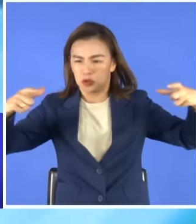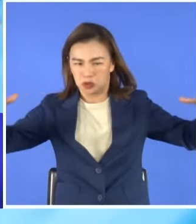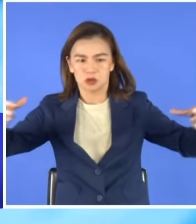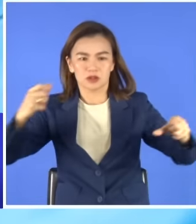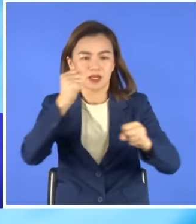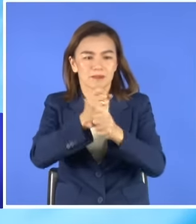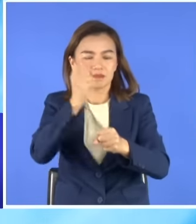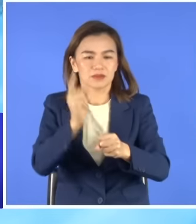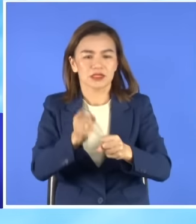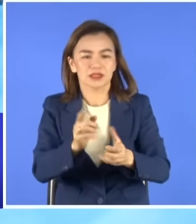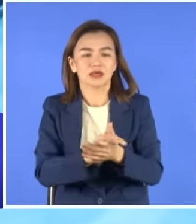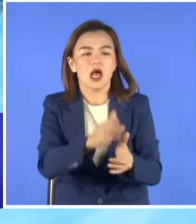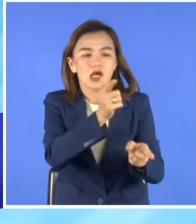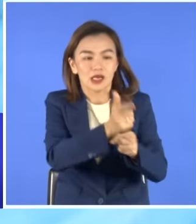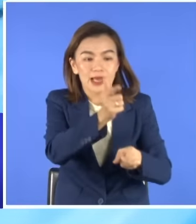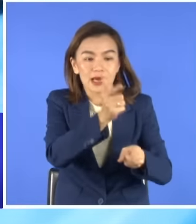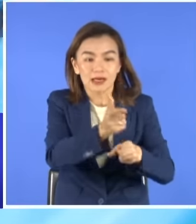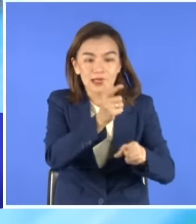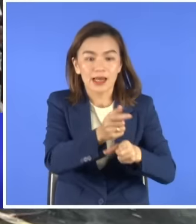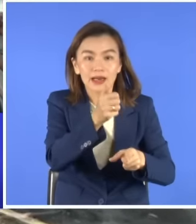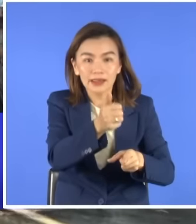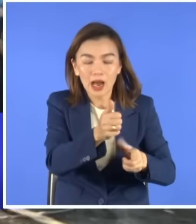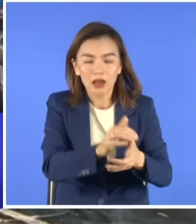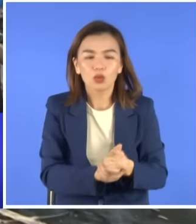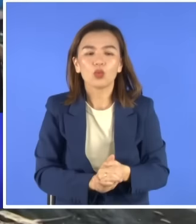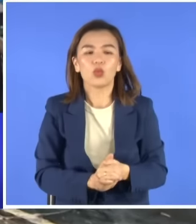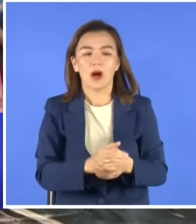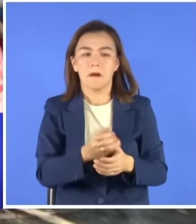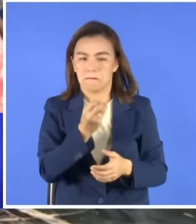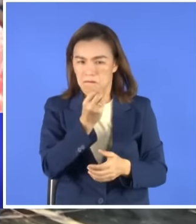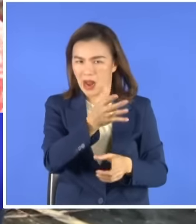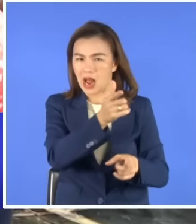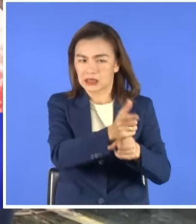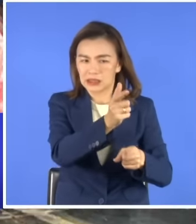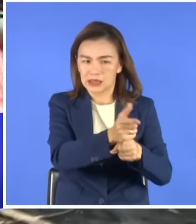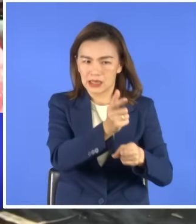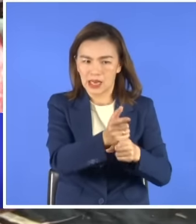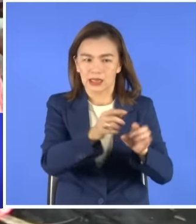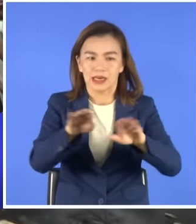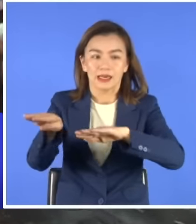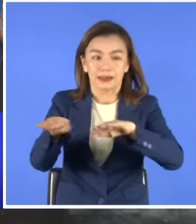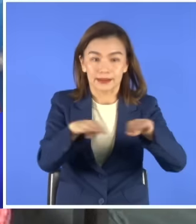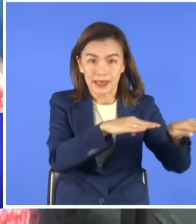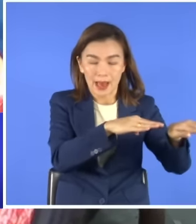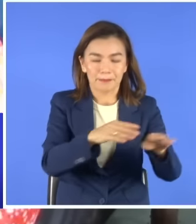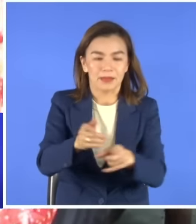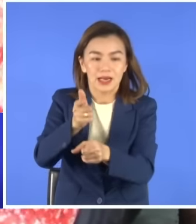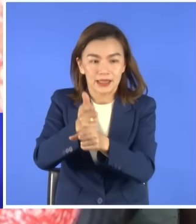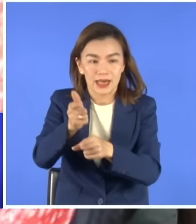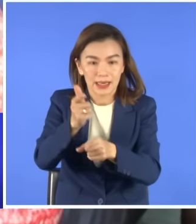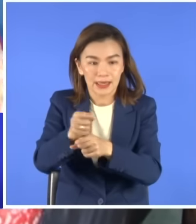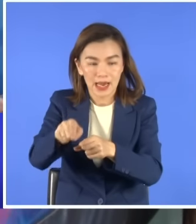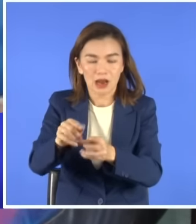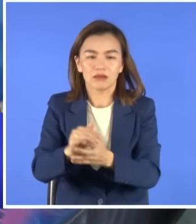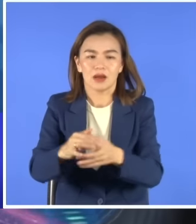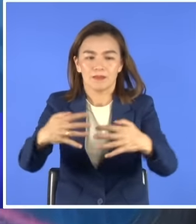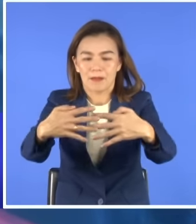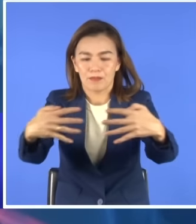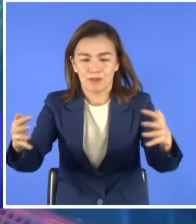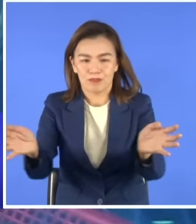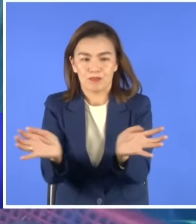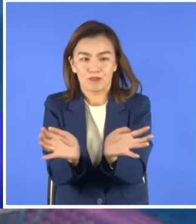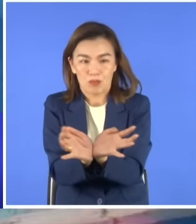สามารถที่จะเพาะเลี้ยงแมงดานาได้นะจำนวนปริมาณที่มากและก็มีการเตรียมบ่อจะเลี้ยงอตำเป็นบ่อปูนผ้าใบ